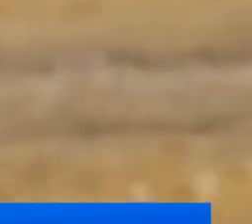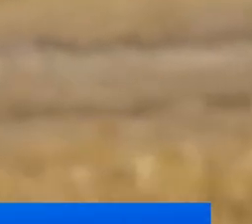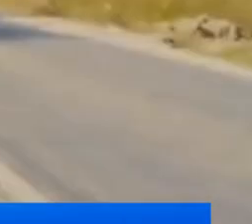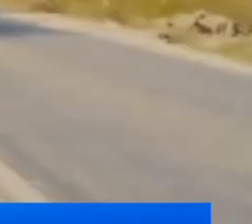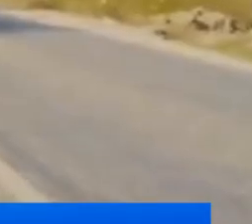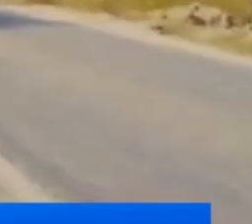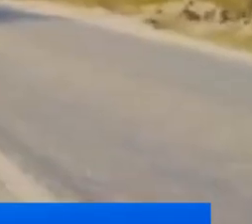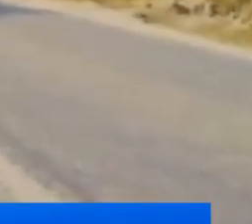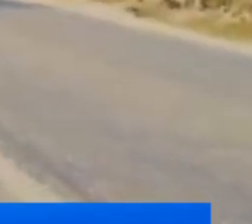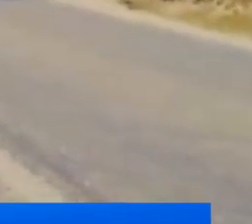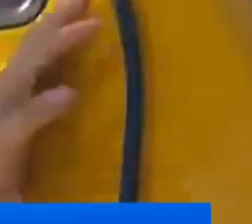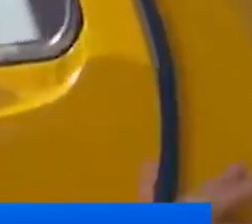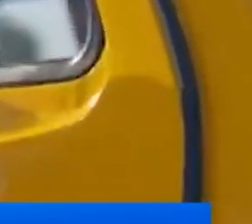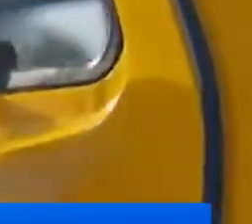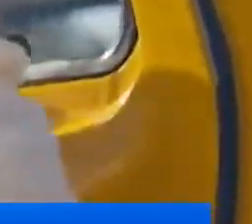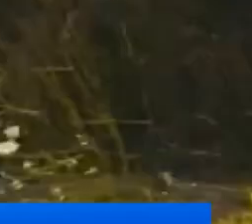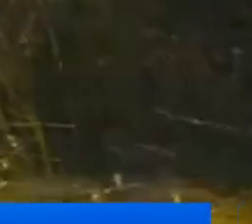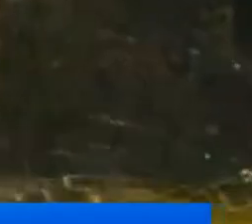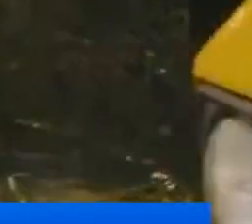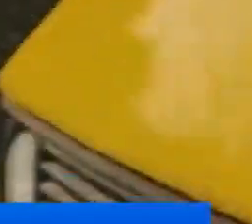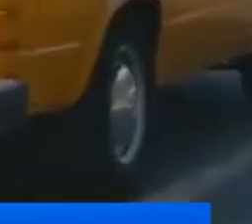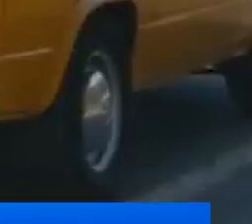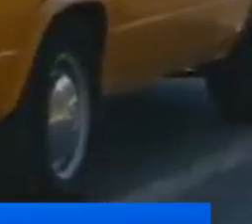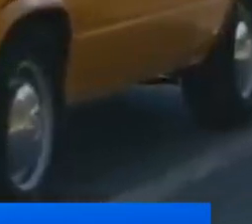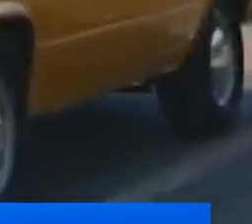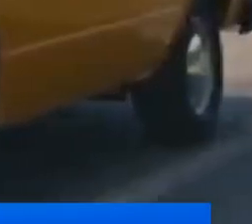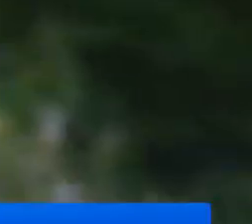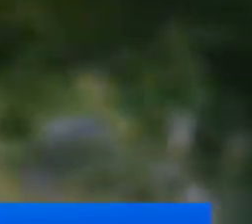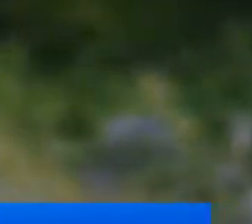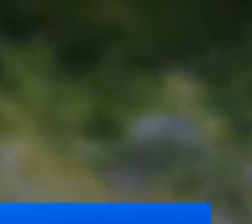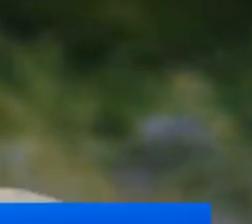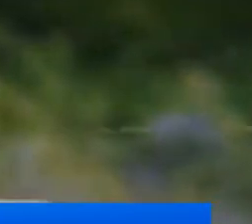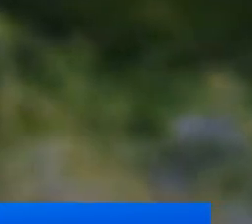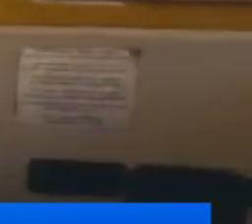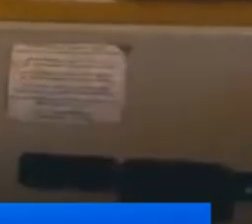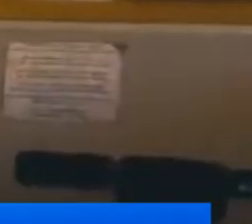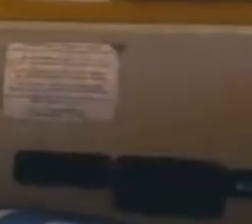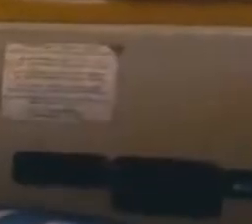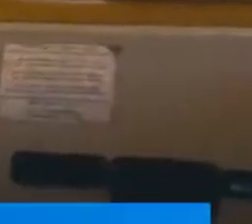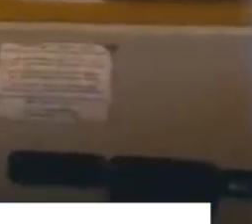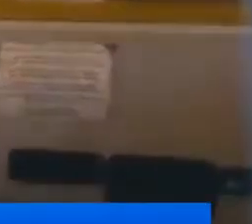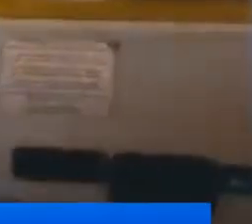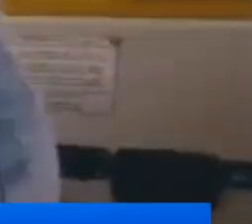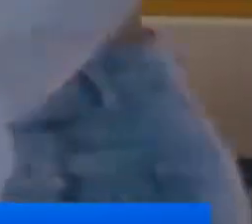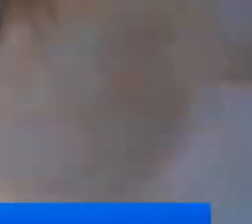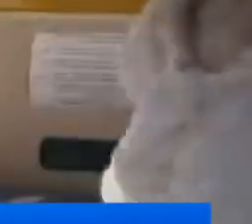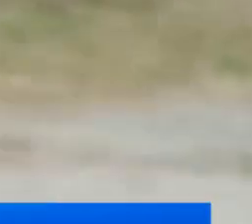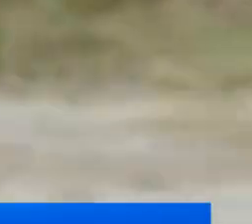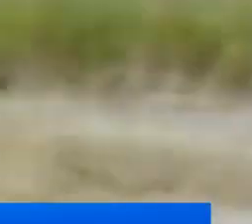yok deme düşünmeden hareket etme mesajlar harcamış bir